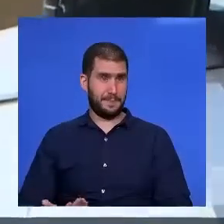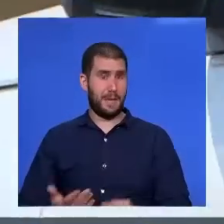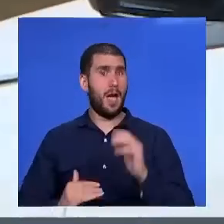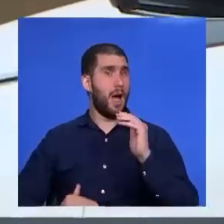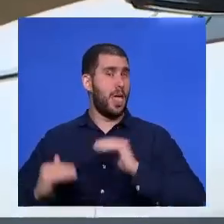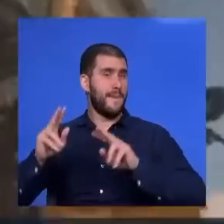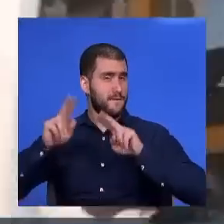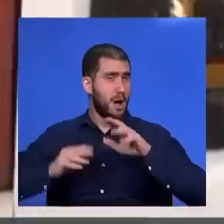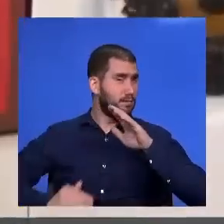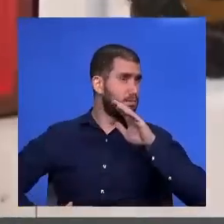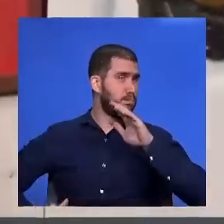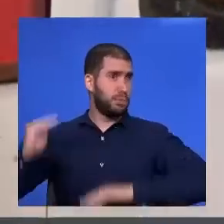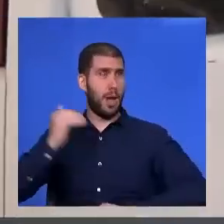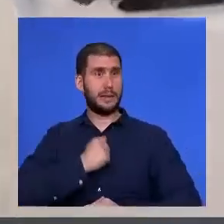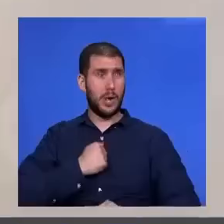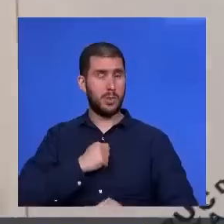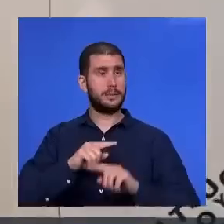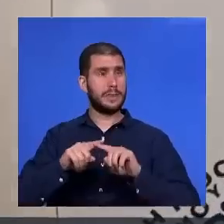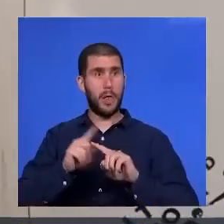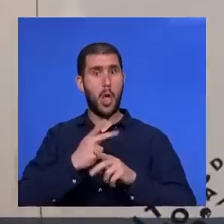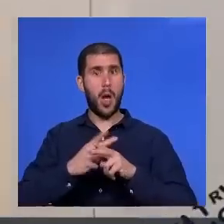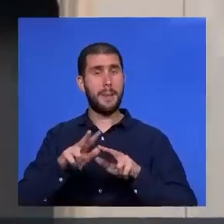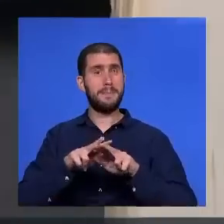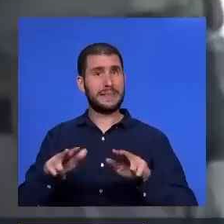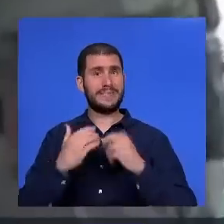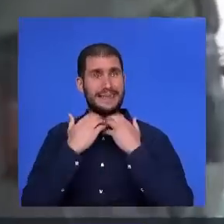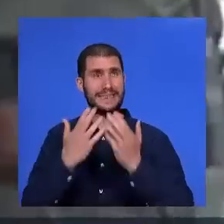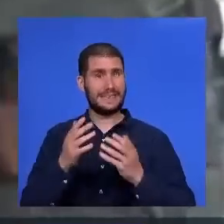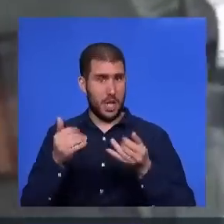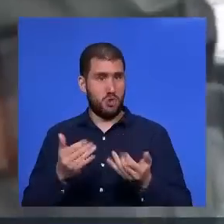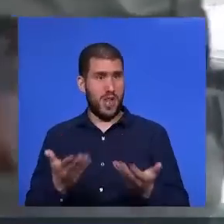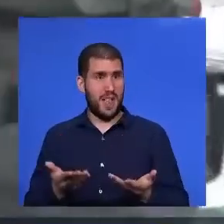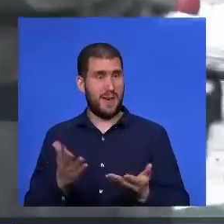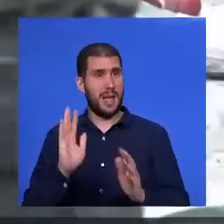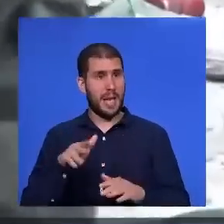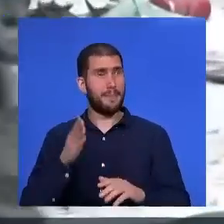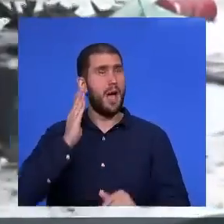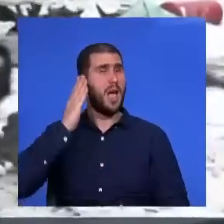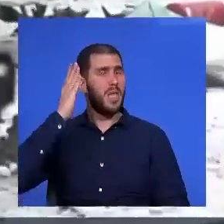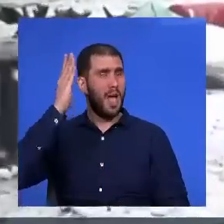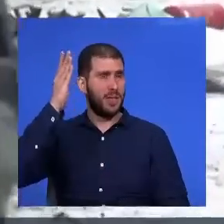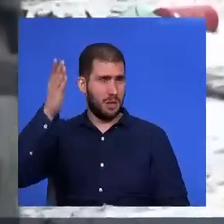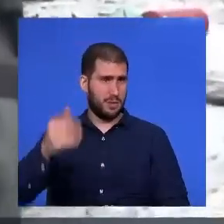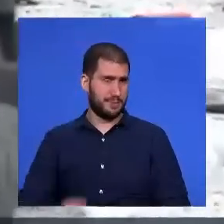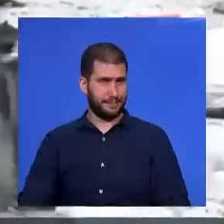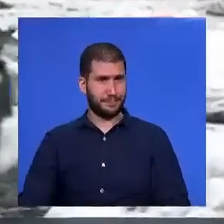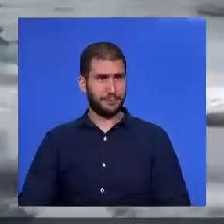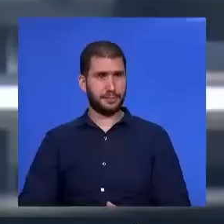העלייה הדרמטית הזו לצערנו מסמנת לא רק את המצב העגום הנוכחי, אלא גם את העתיד לבוא.